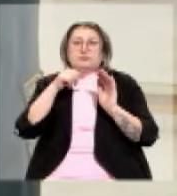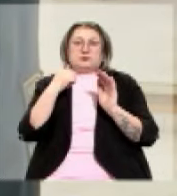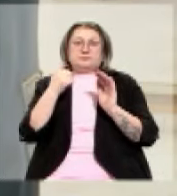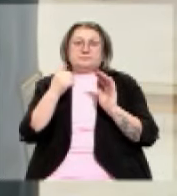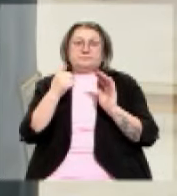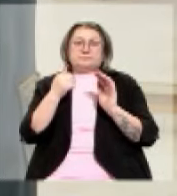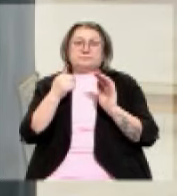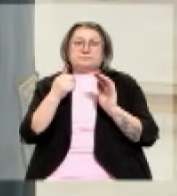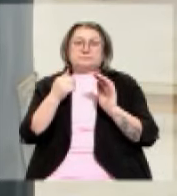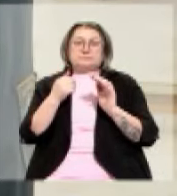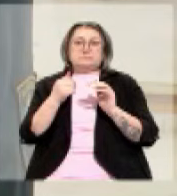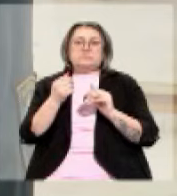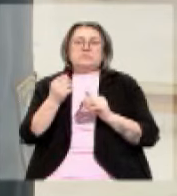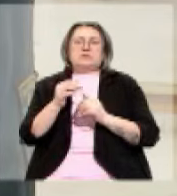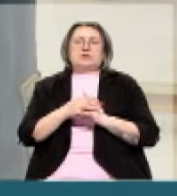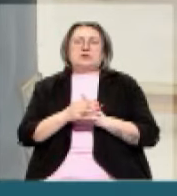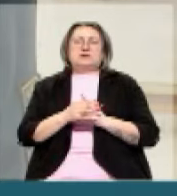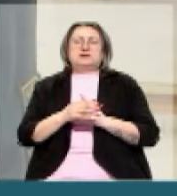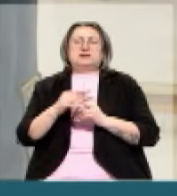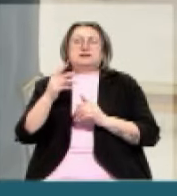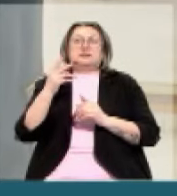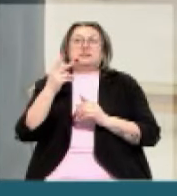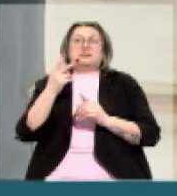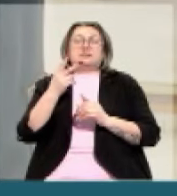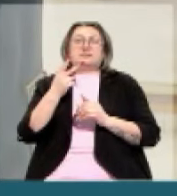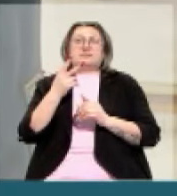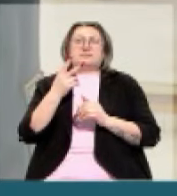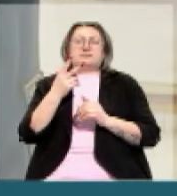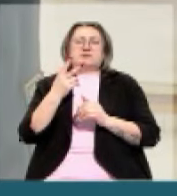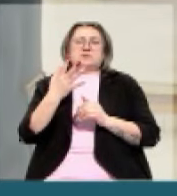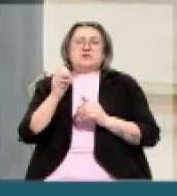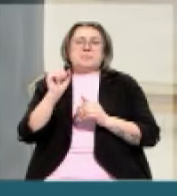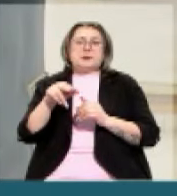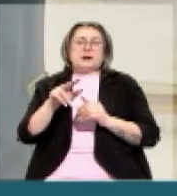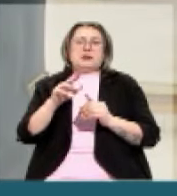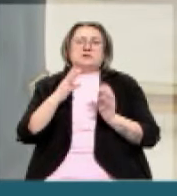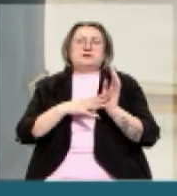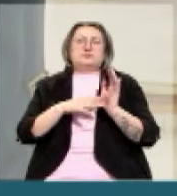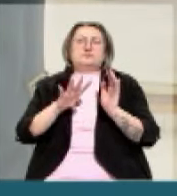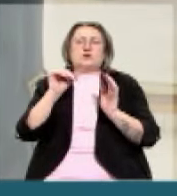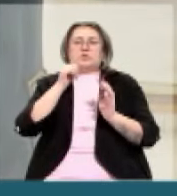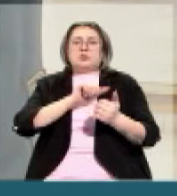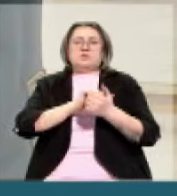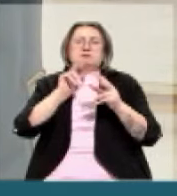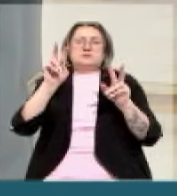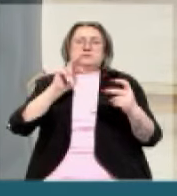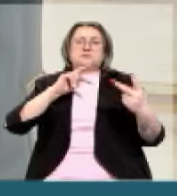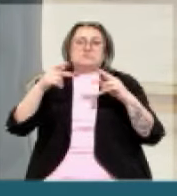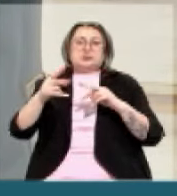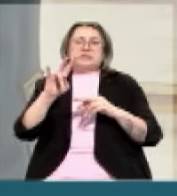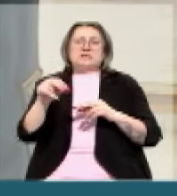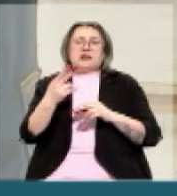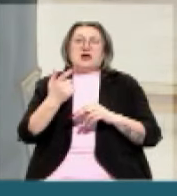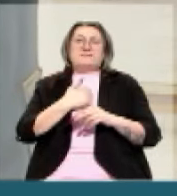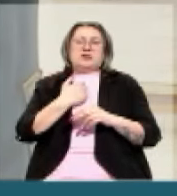21 сәуір күні біз ұлттық ұлан болып қайтадан атын өзгертілдік. Біздің ұлттық ұланның елімізге деген өте көп